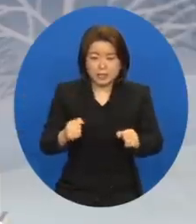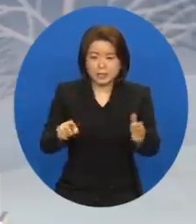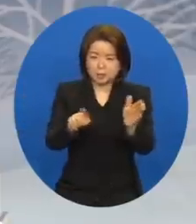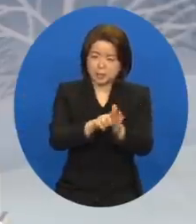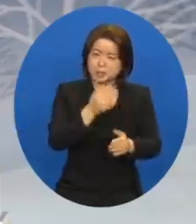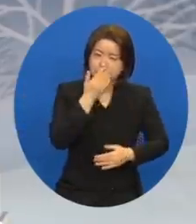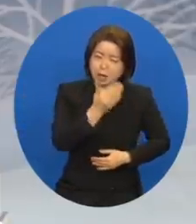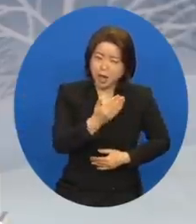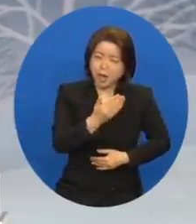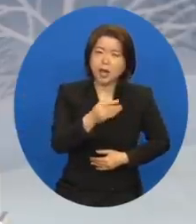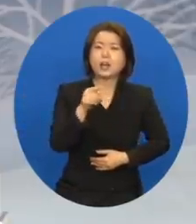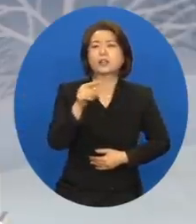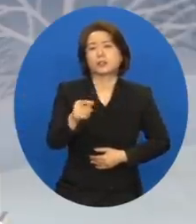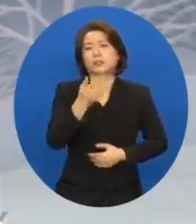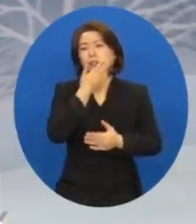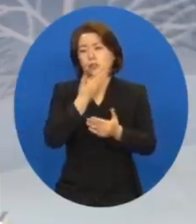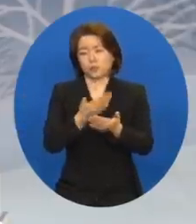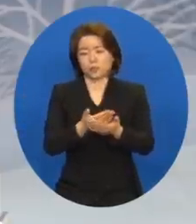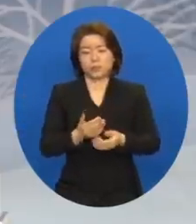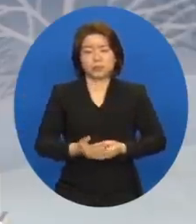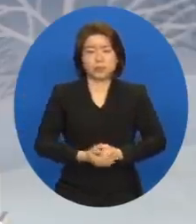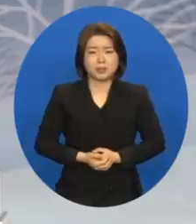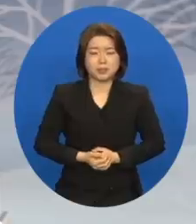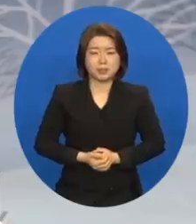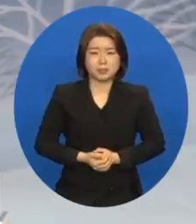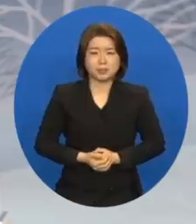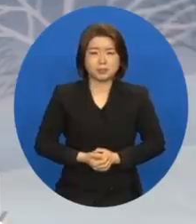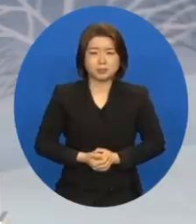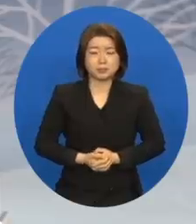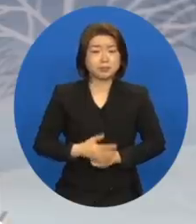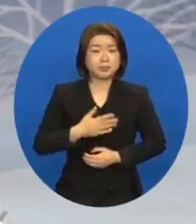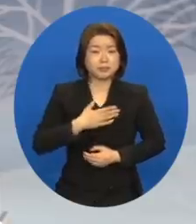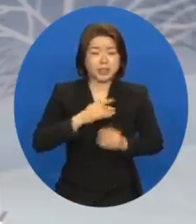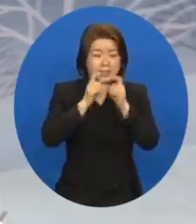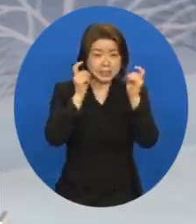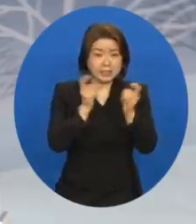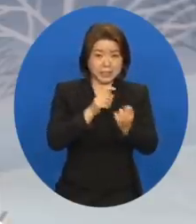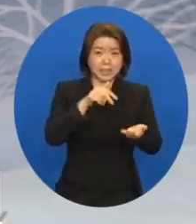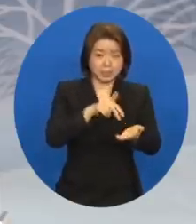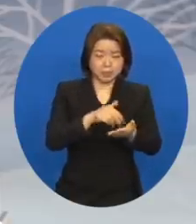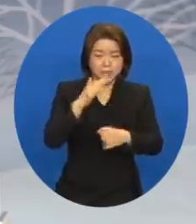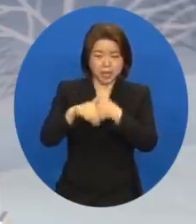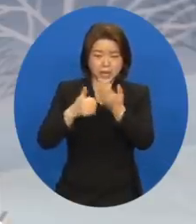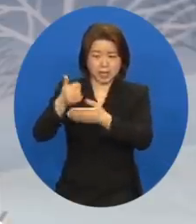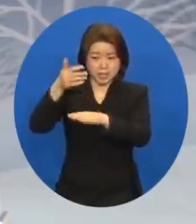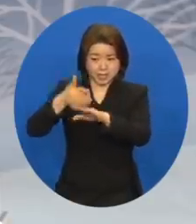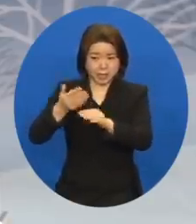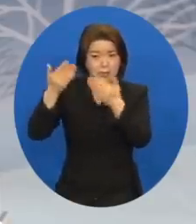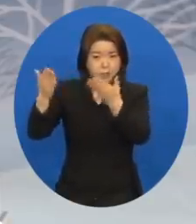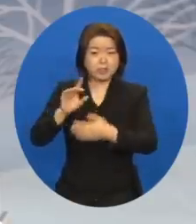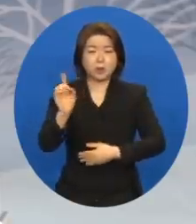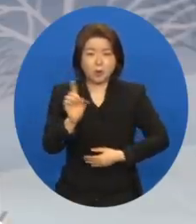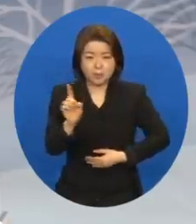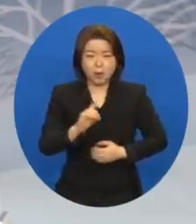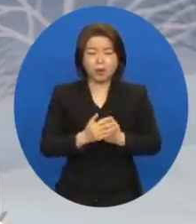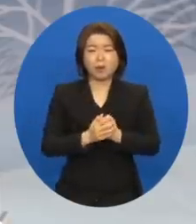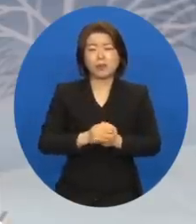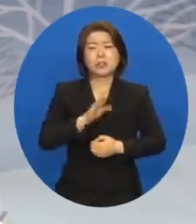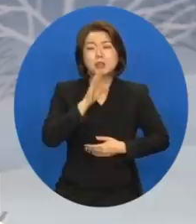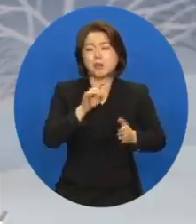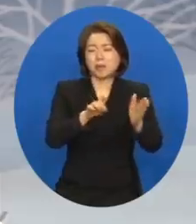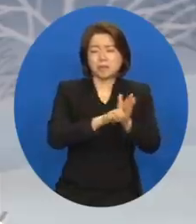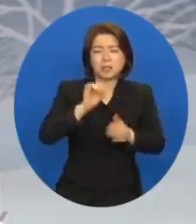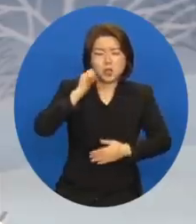있느냐 하는 것이 문제인 것입니다. 저는 저 개인적으로 하나님께 감사한 것은 정말 믿어지지